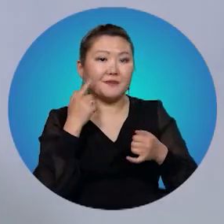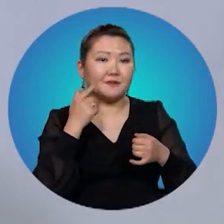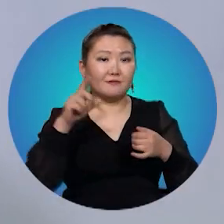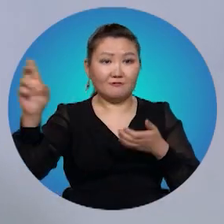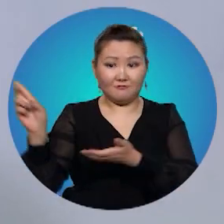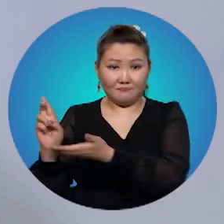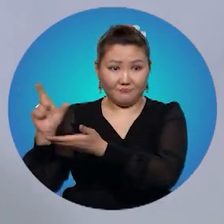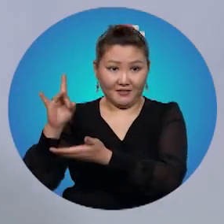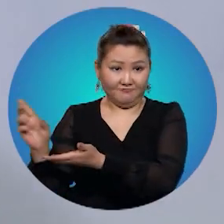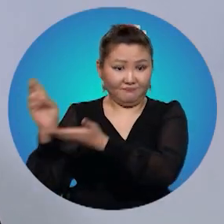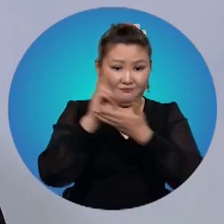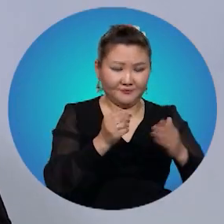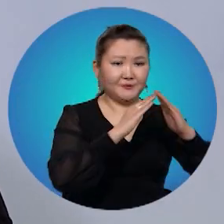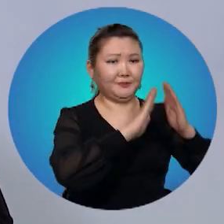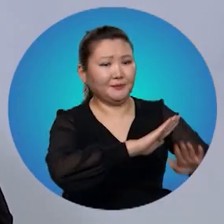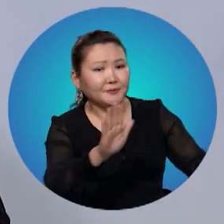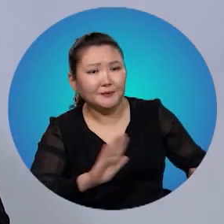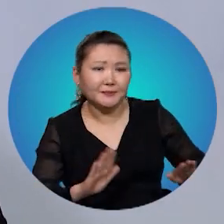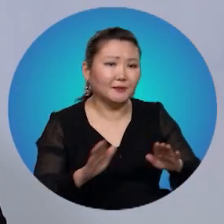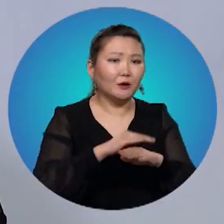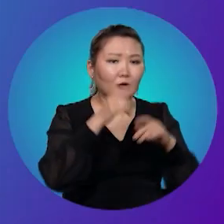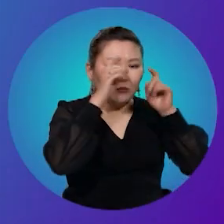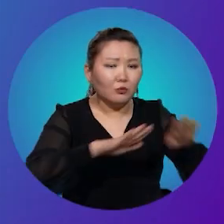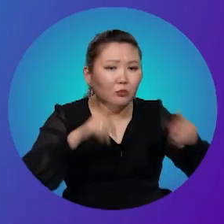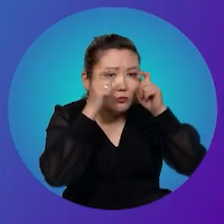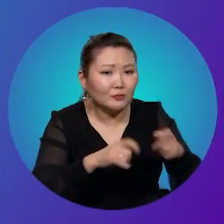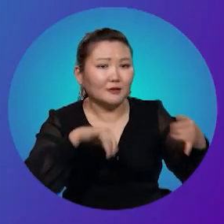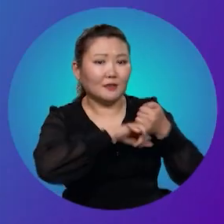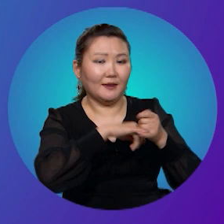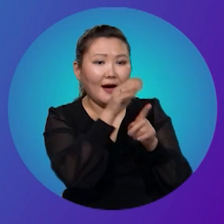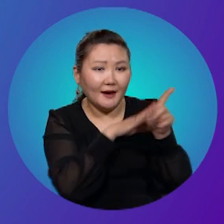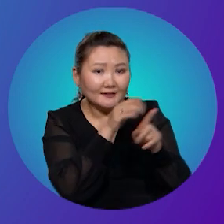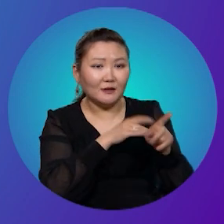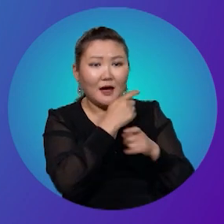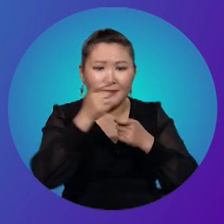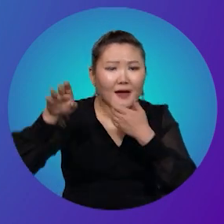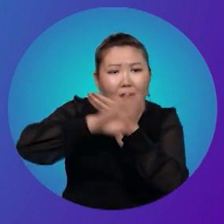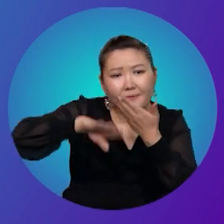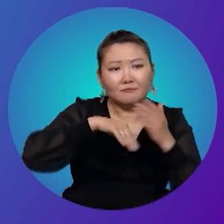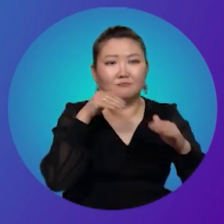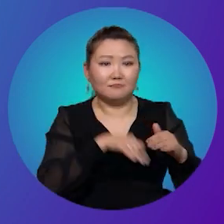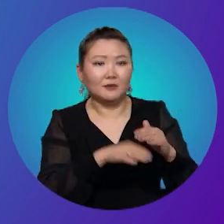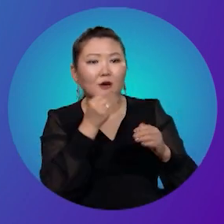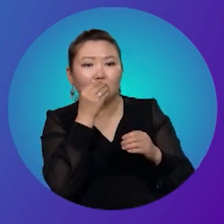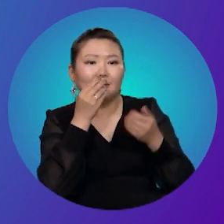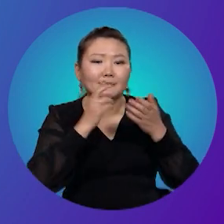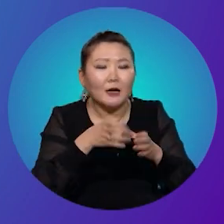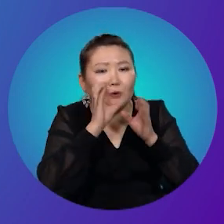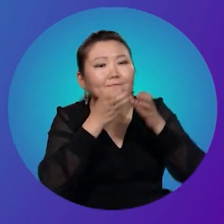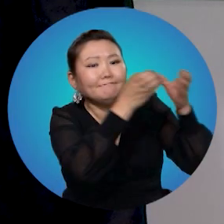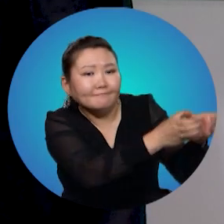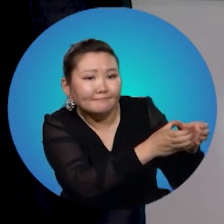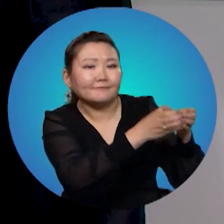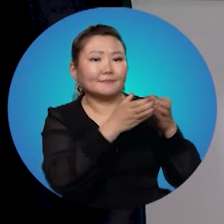эмх цэгцтэй байлгаж, үр хүүхдээ сайхан өсгөж, хань ижлээ хайрлан хамгаалж, орсон гарсан ч очтой идээ ундаагаар элбэг дэлбэг